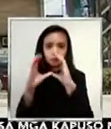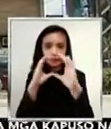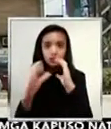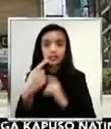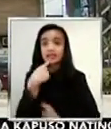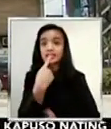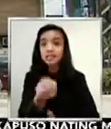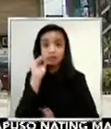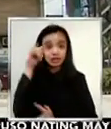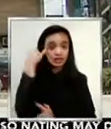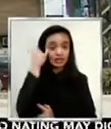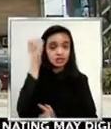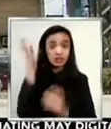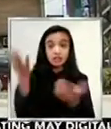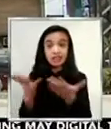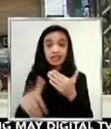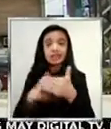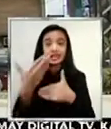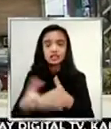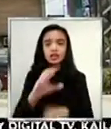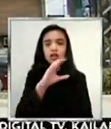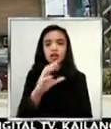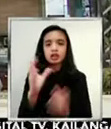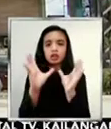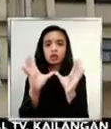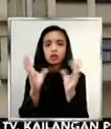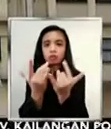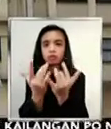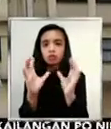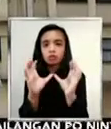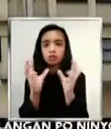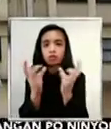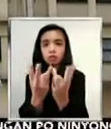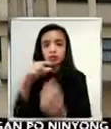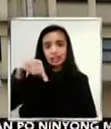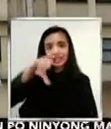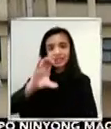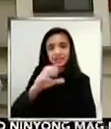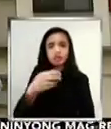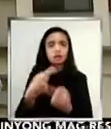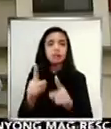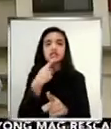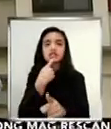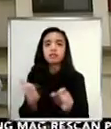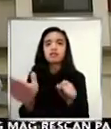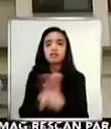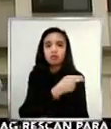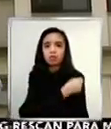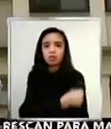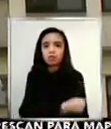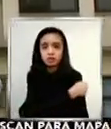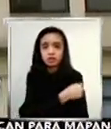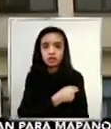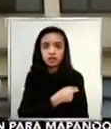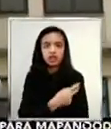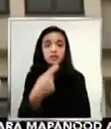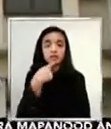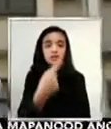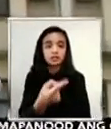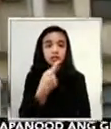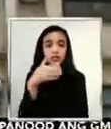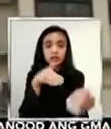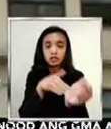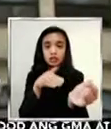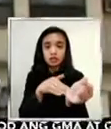Commonwealth Hospital and Medical Center sa Quezon City, pero puno raw ang ospital. Pero sabi ni Dr. Jose Roselo Madrid, Assistant